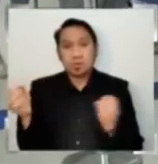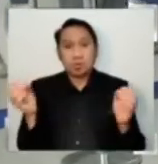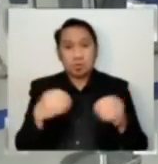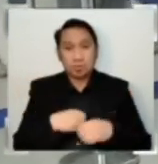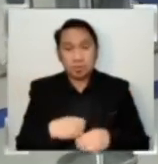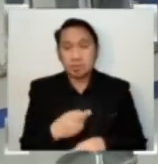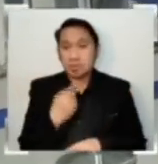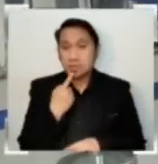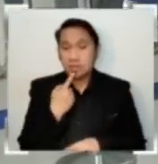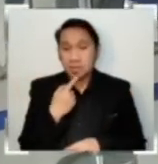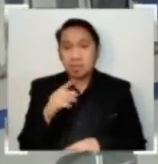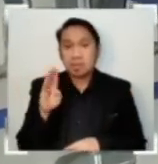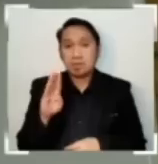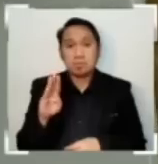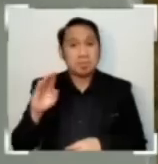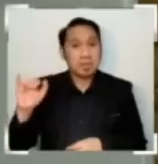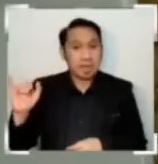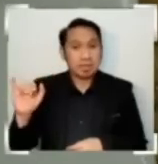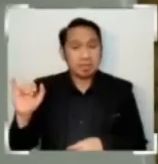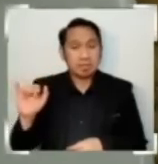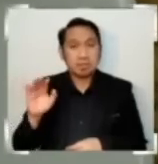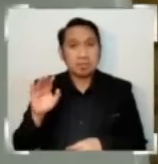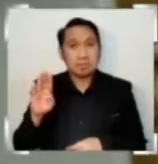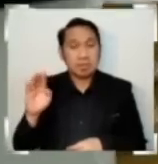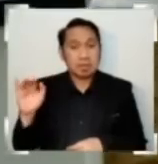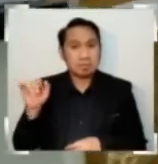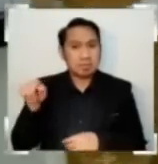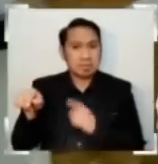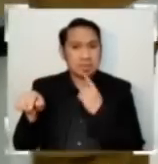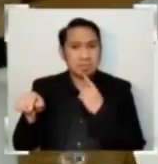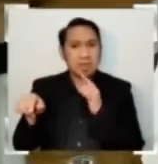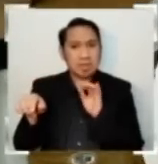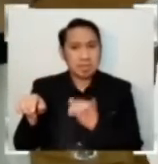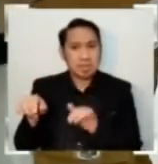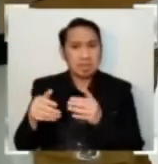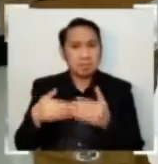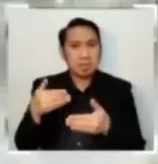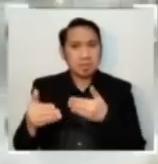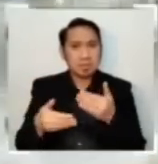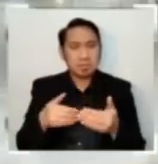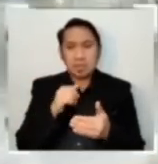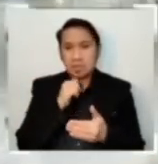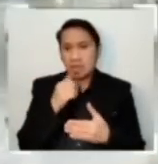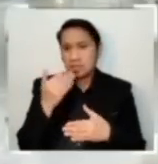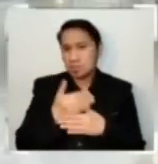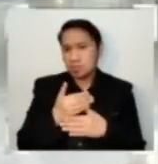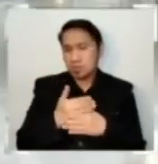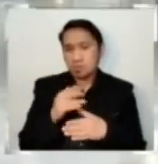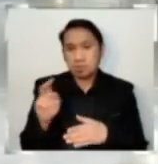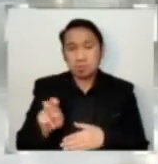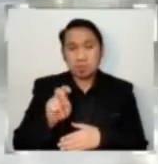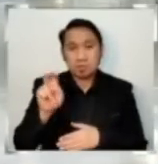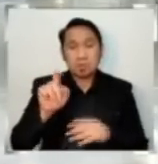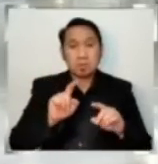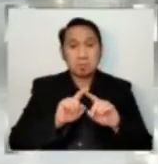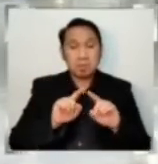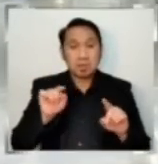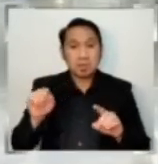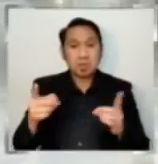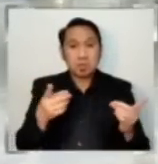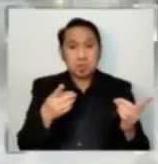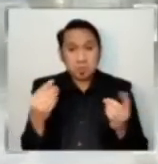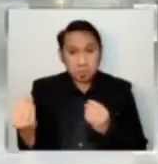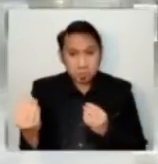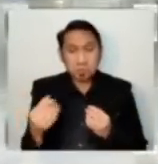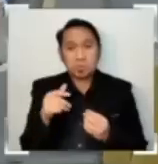ng Bureau of Immigration na ang ganitong proseso hindi dapat makasagabal sa biyahe. Pero ginagawa raw ito para maiwasan